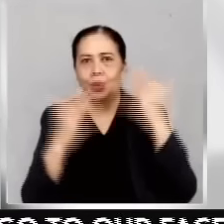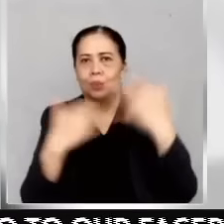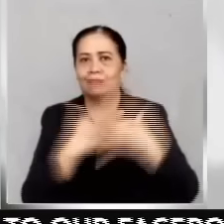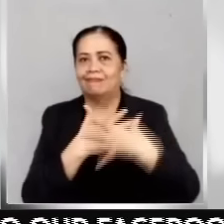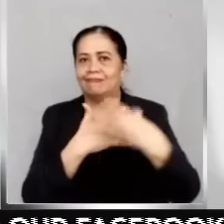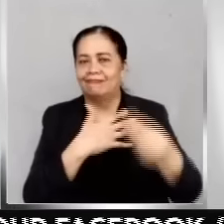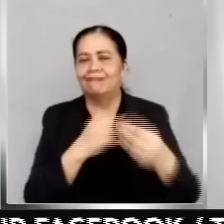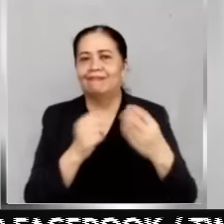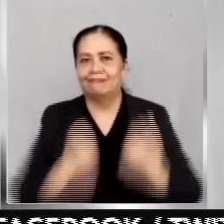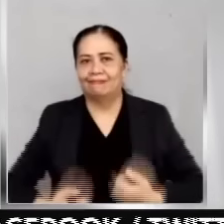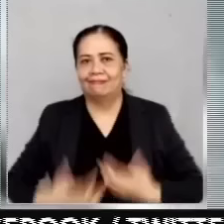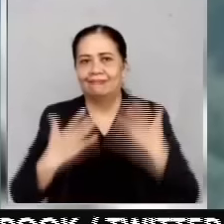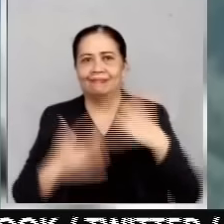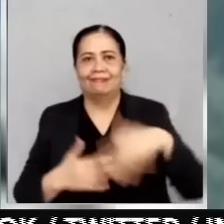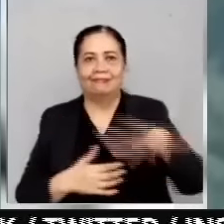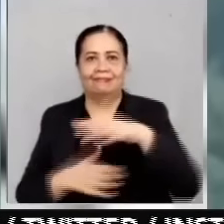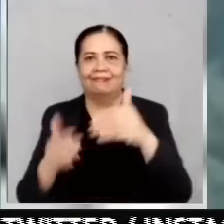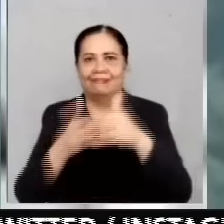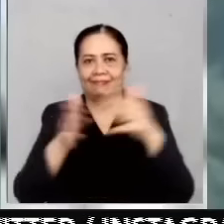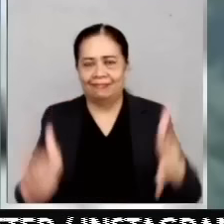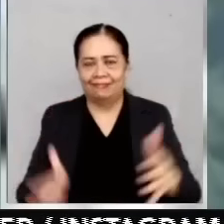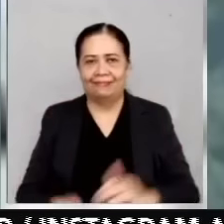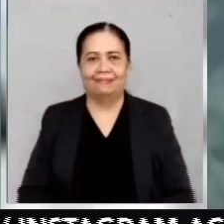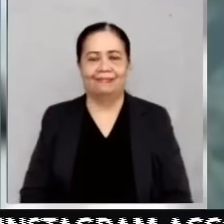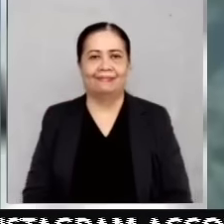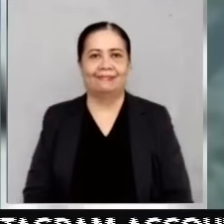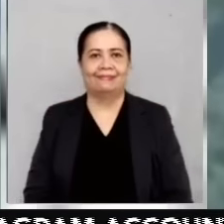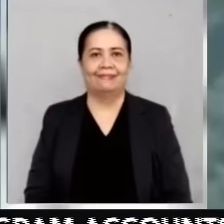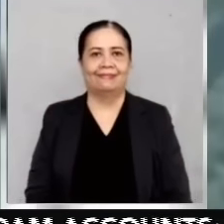daw sa mga estudyante.